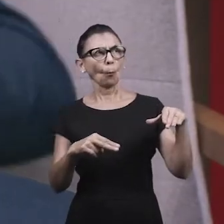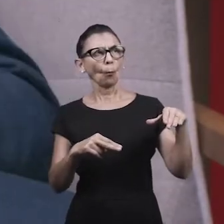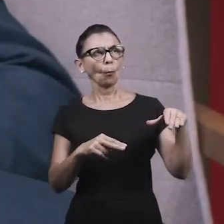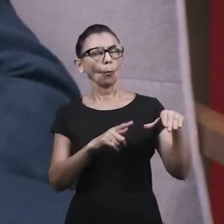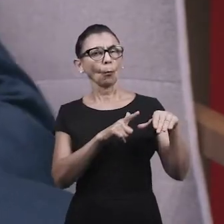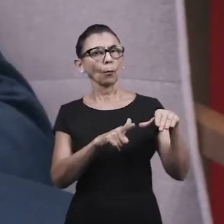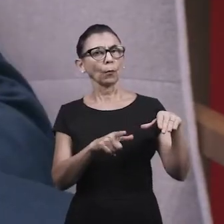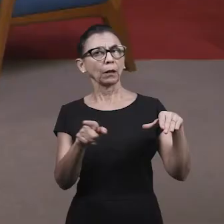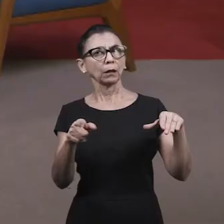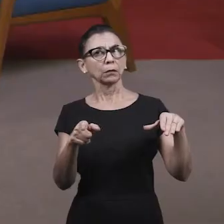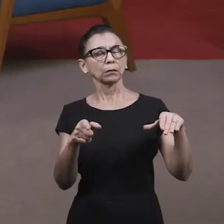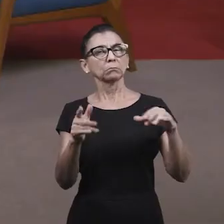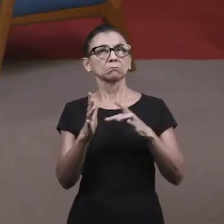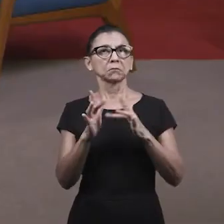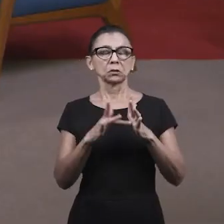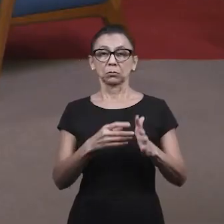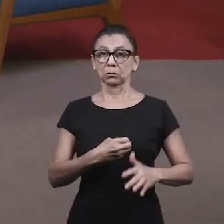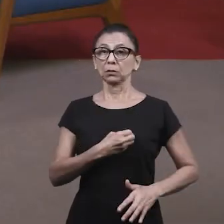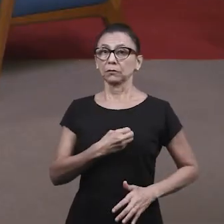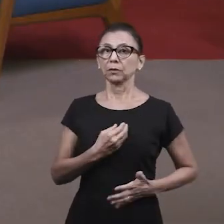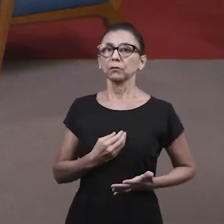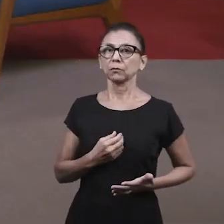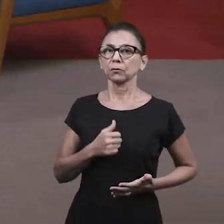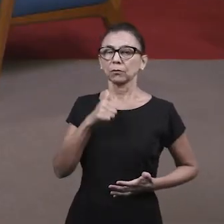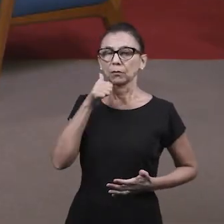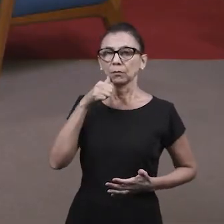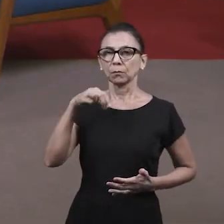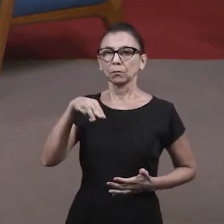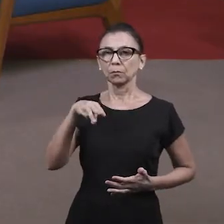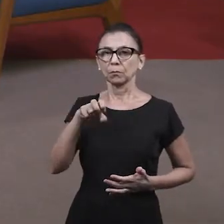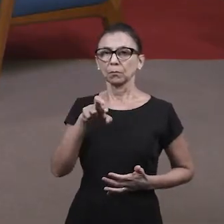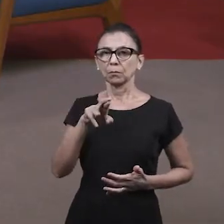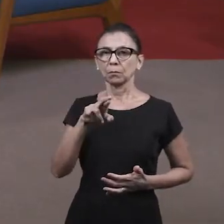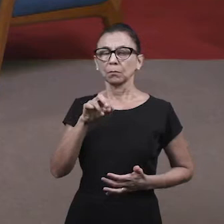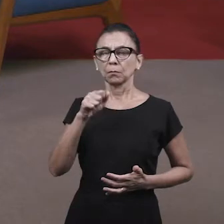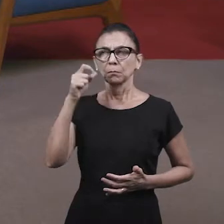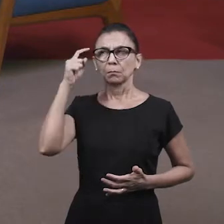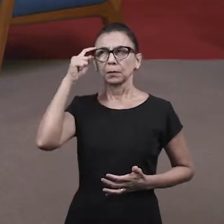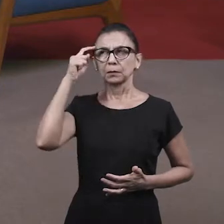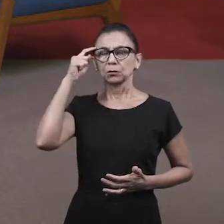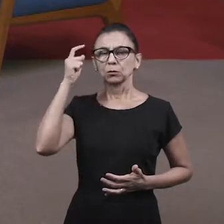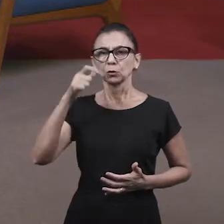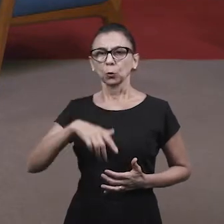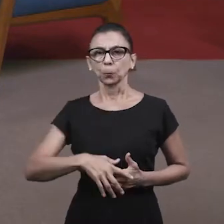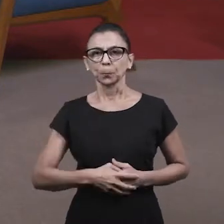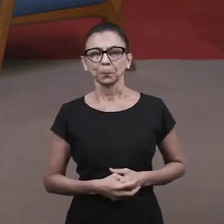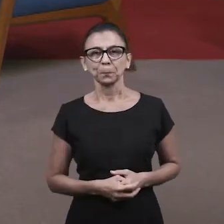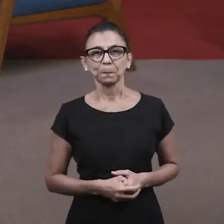est vivant, il est ressuscité. C'est intéressant que dans ce passage, les anges qu'elle a vus,